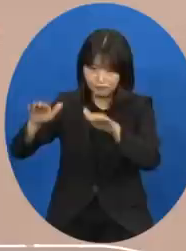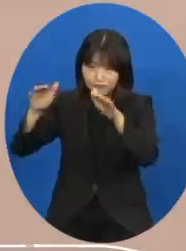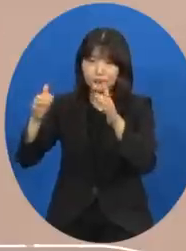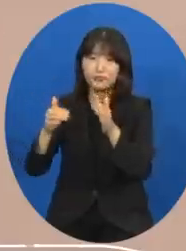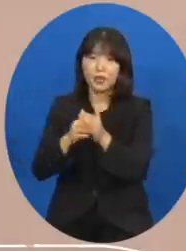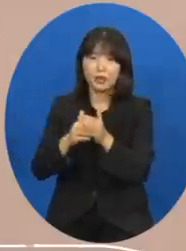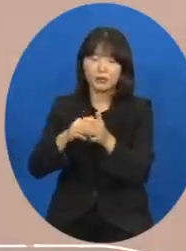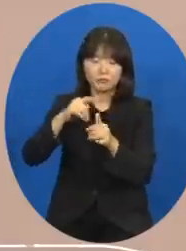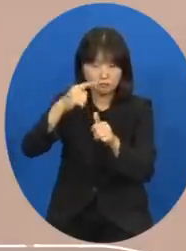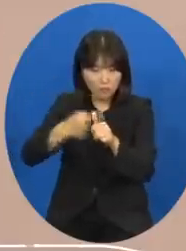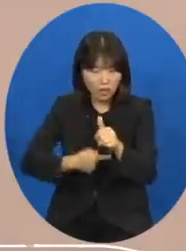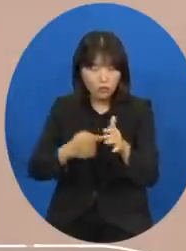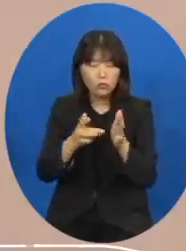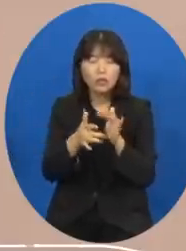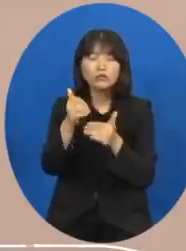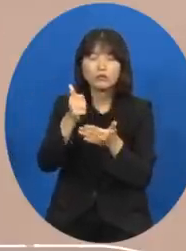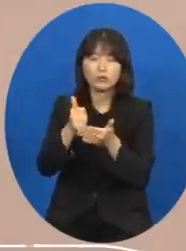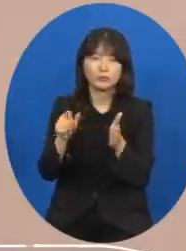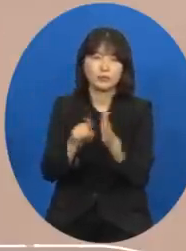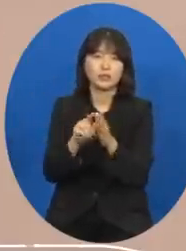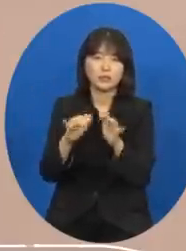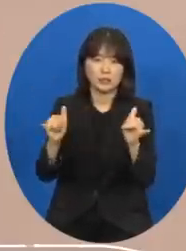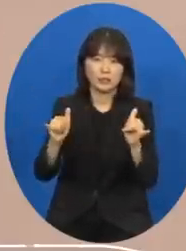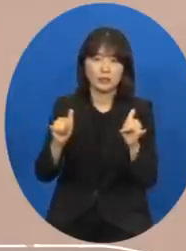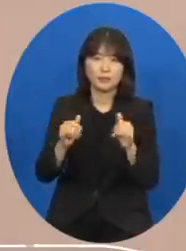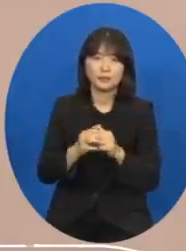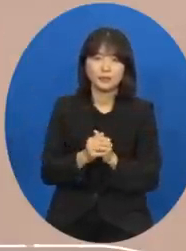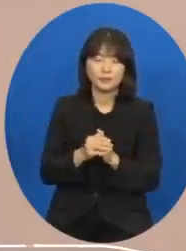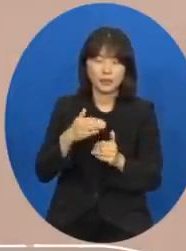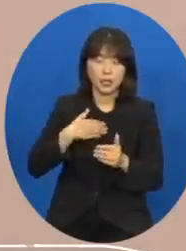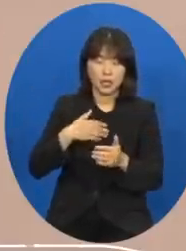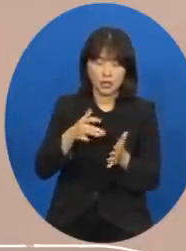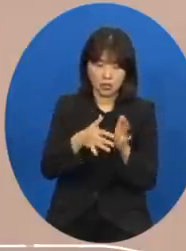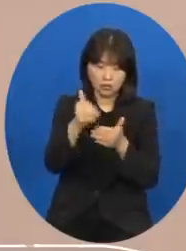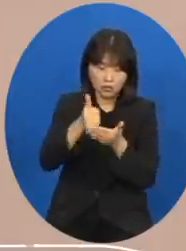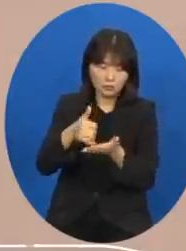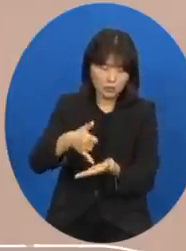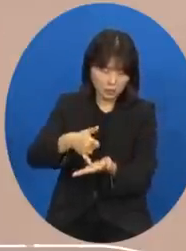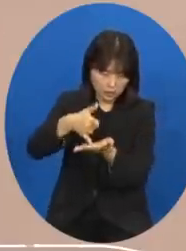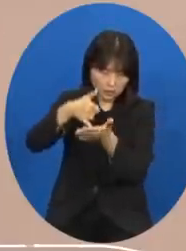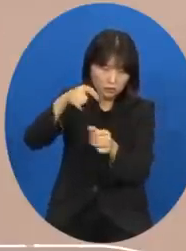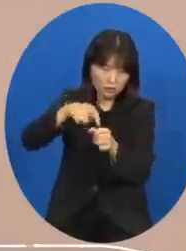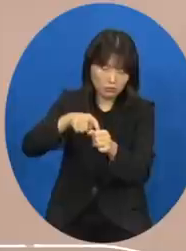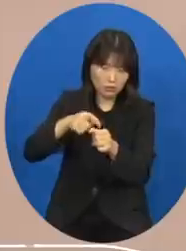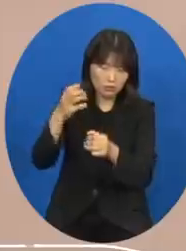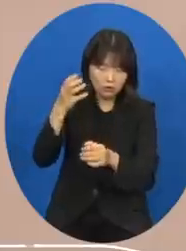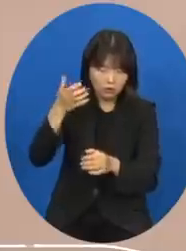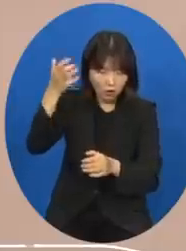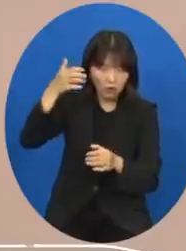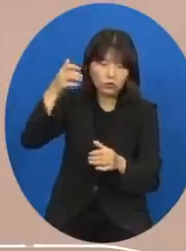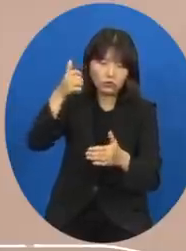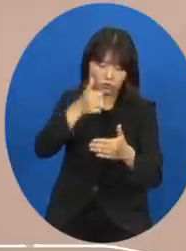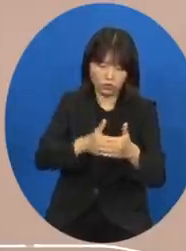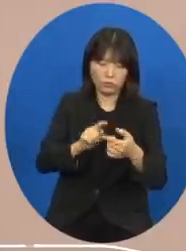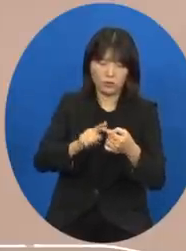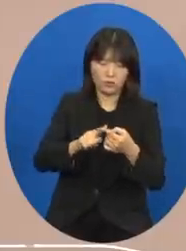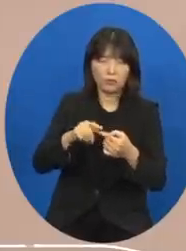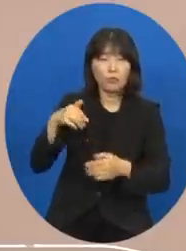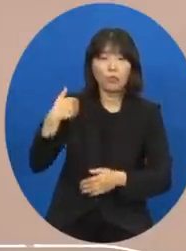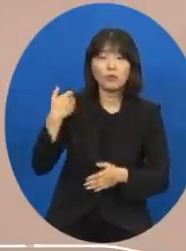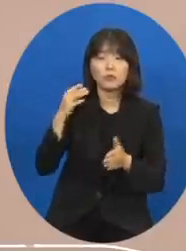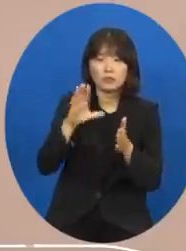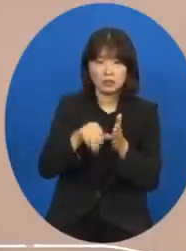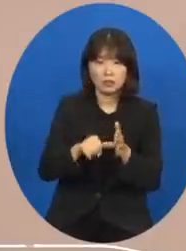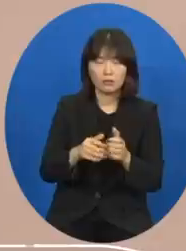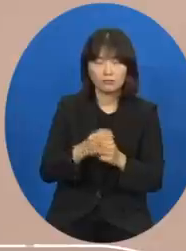저는 자동으로 예수 믿는 사람. 제가 예수님을 인격적으로 영접해야 된다는 것 자체를 전혀 모를 그때도